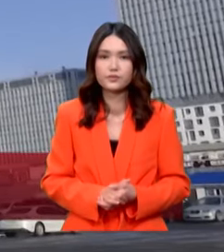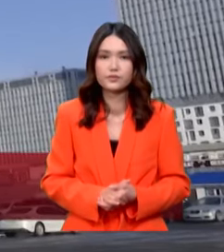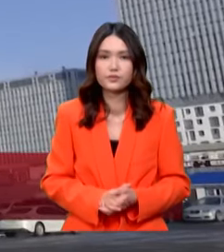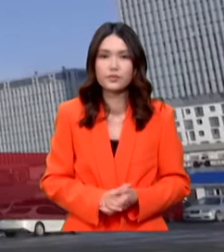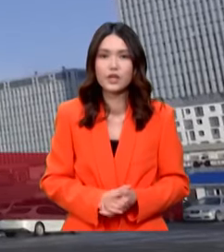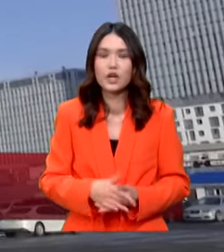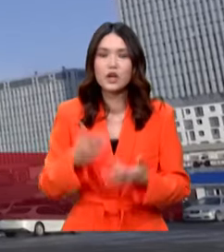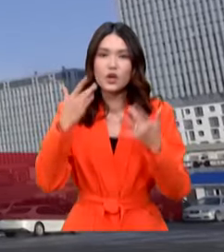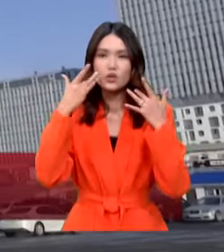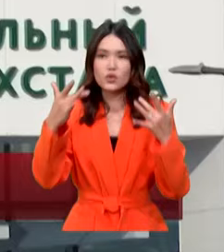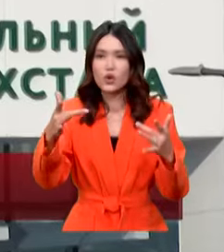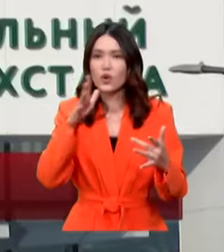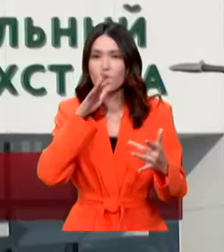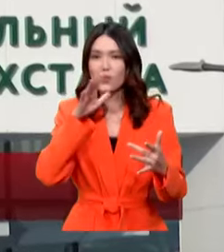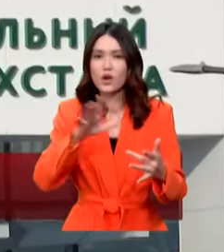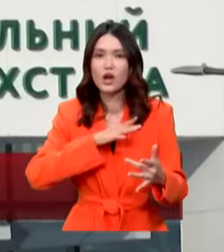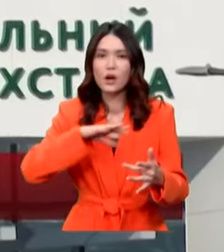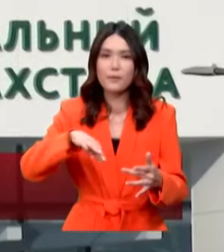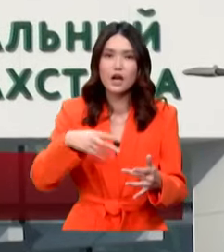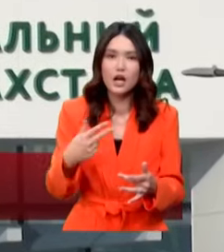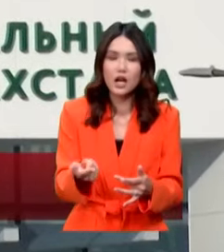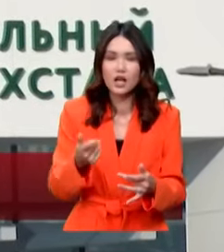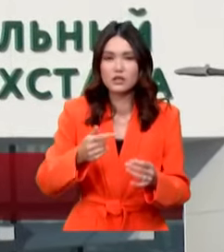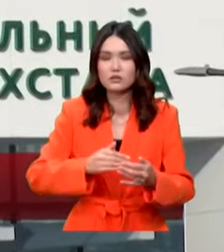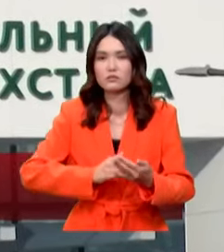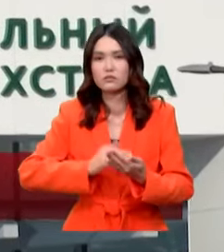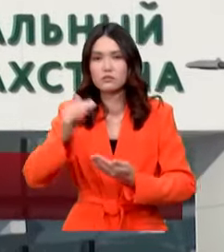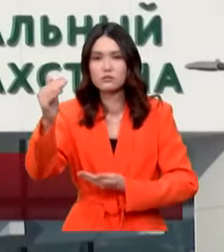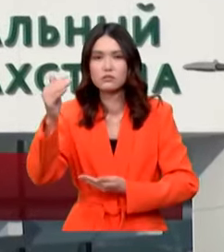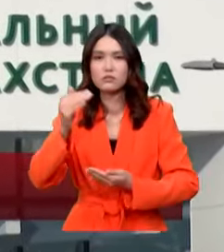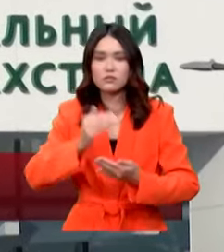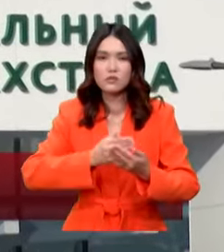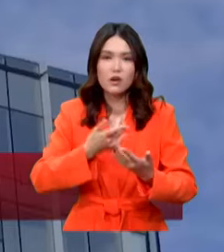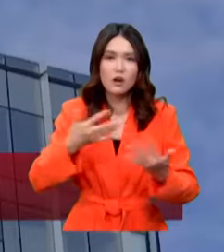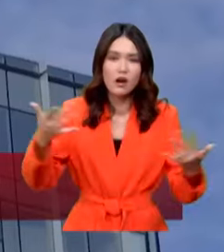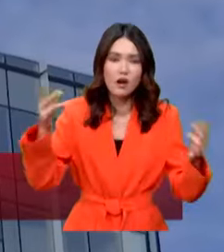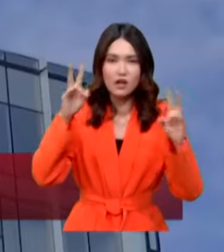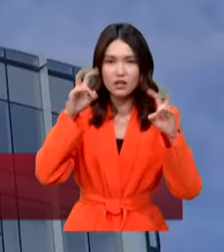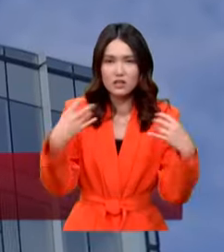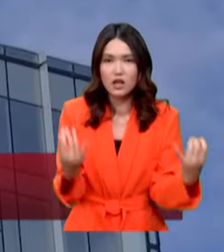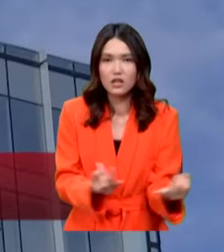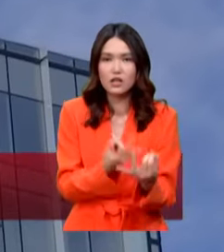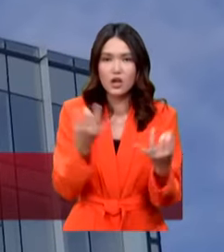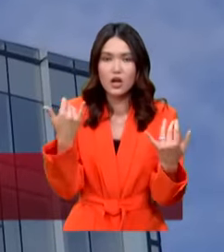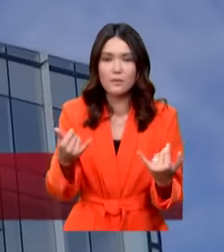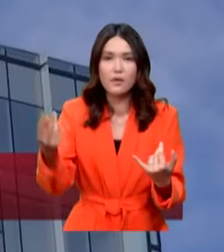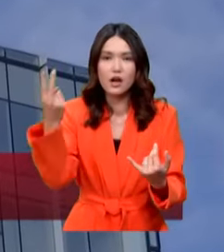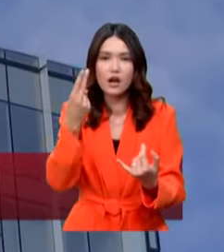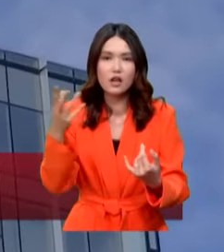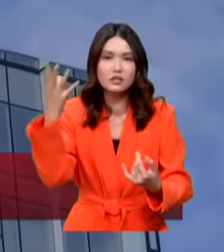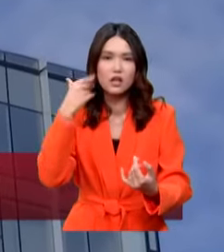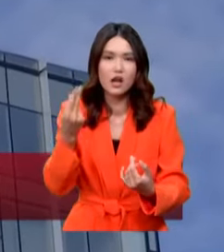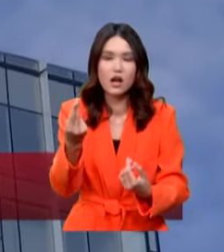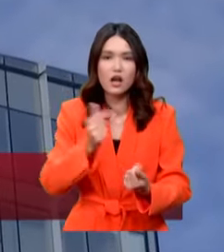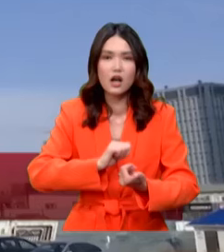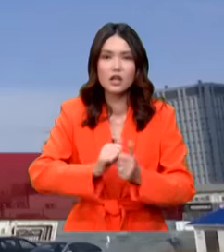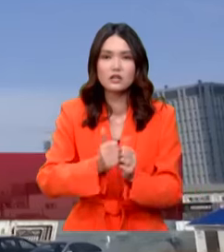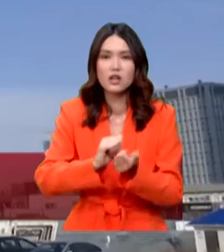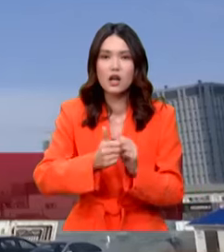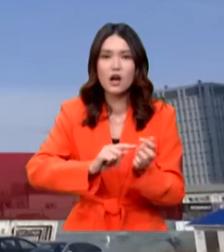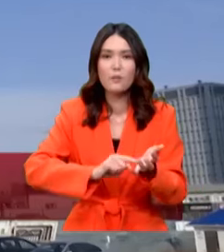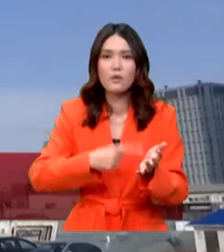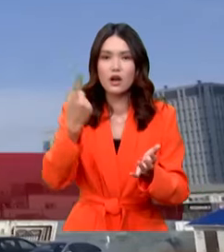Соңғы уақытта дүйімел арасында теңгенің құнсыздануы ең көп талқыланған тақырыпқа айналды. Қазір Астана мен Алматыдағы ақша айырбастау